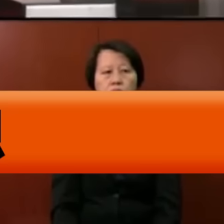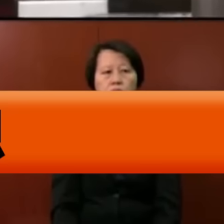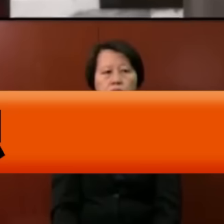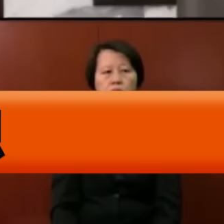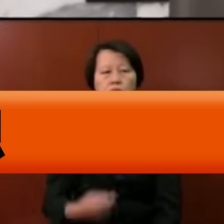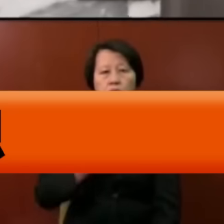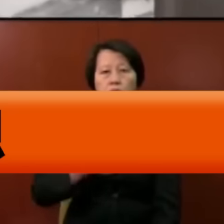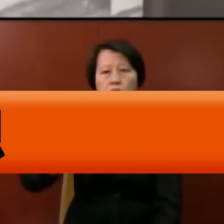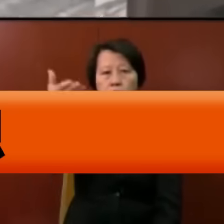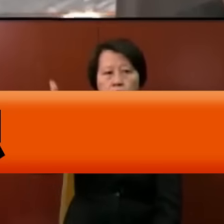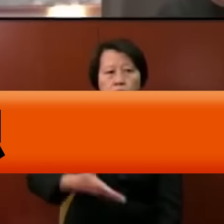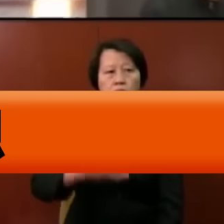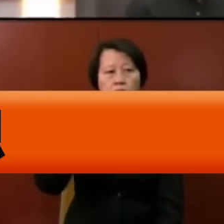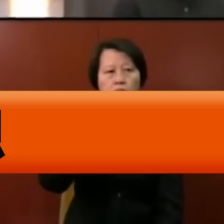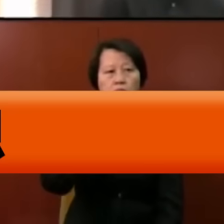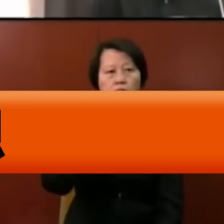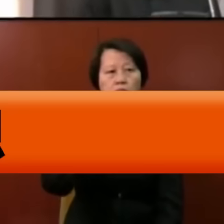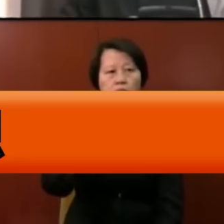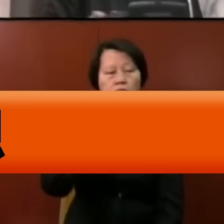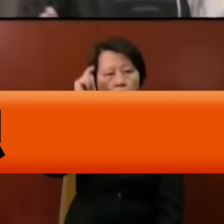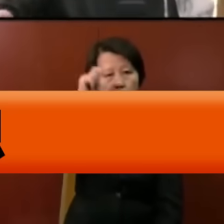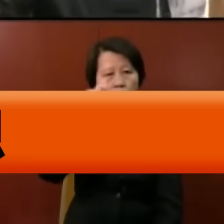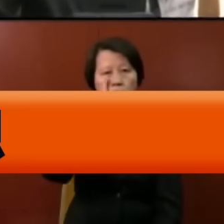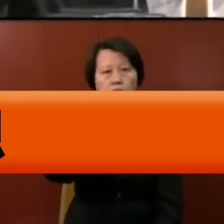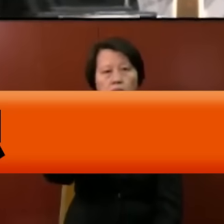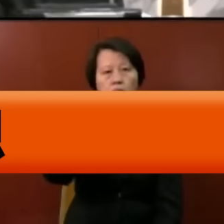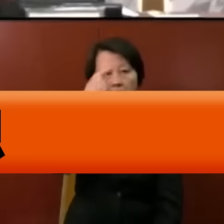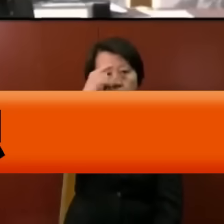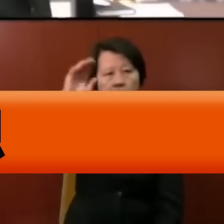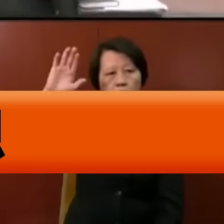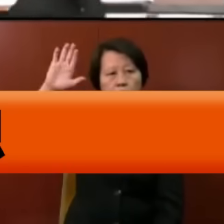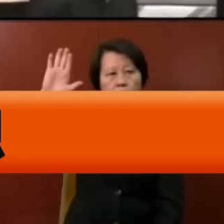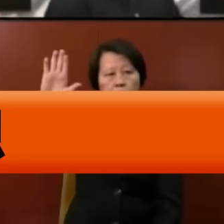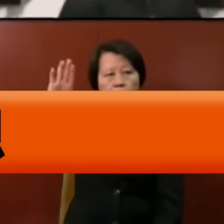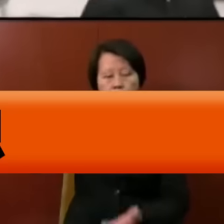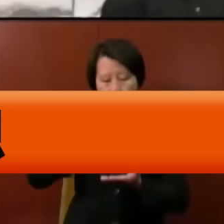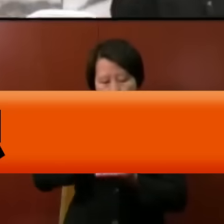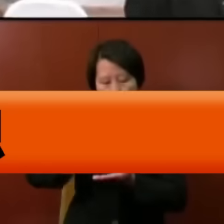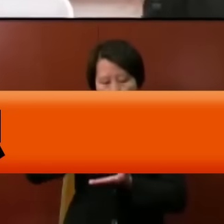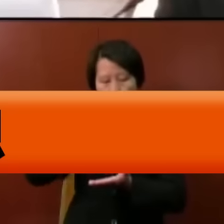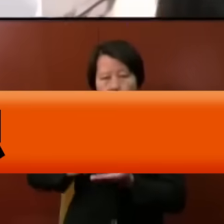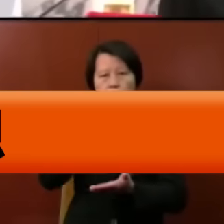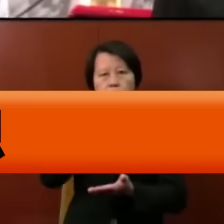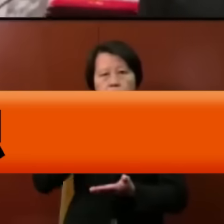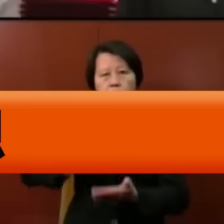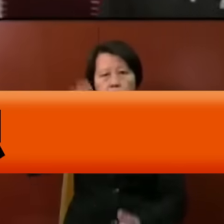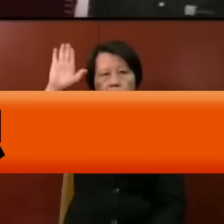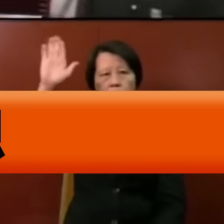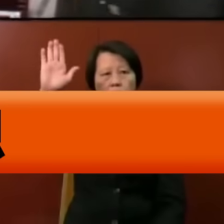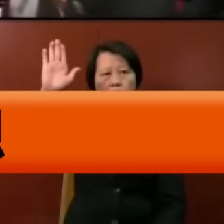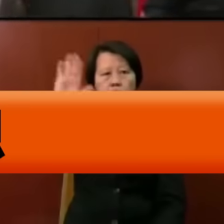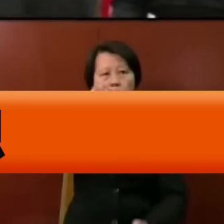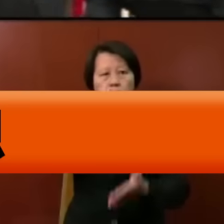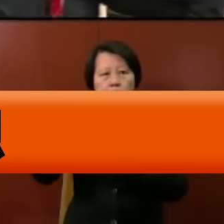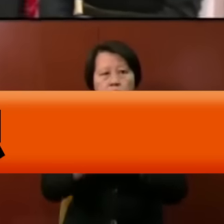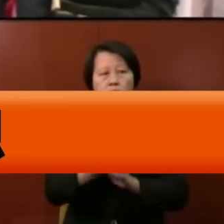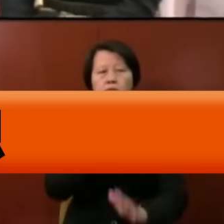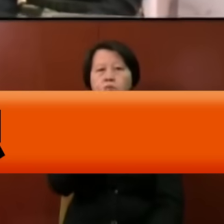saya mempersilahkan yang menghormati untuk mengangkat Sumpah dan menandatangani surat sumpah jabatan sebagai